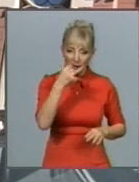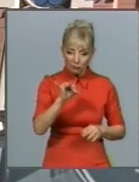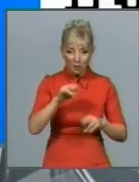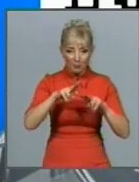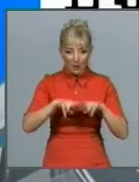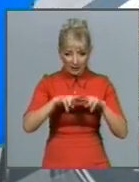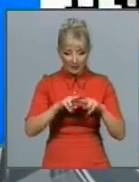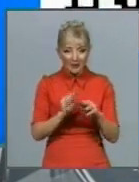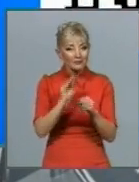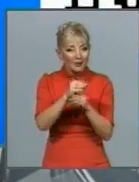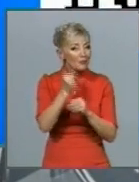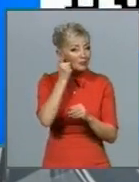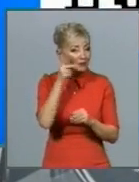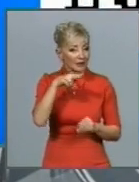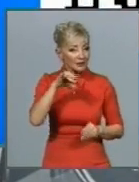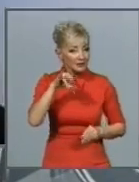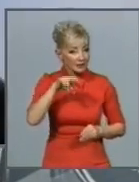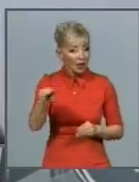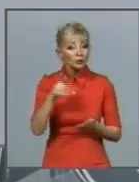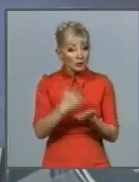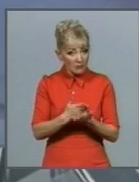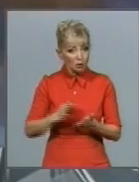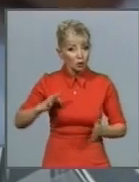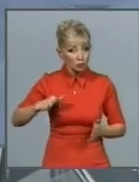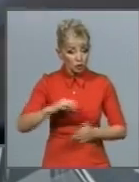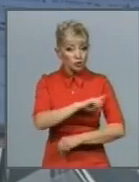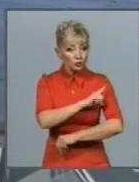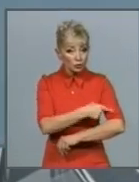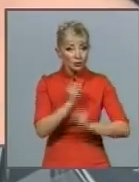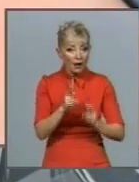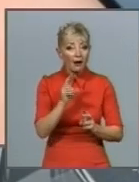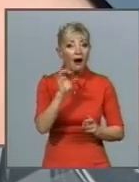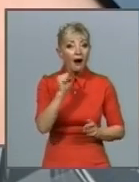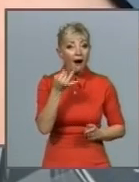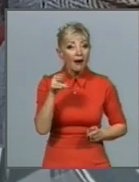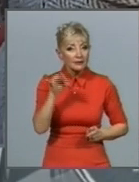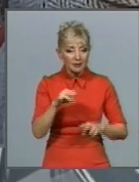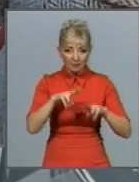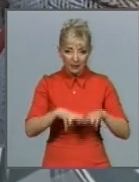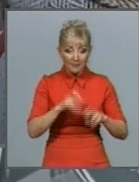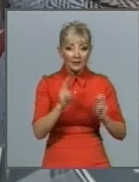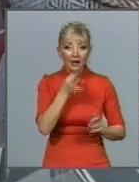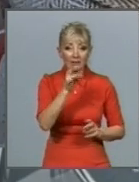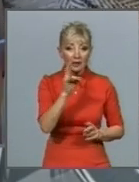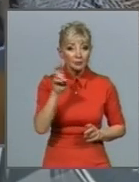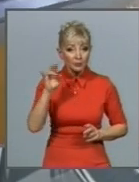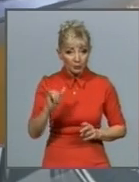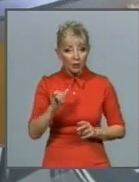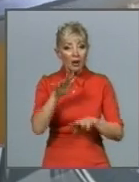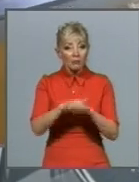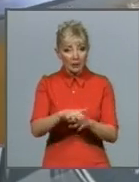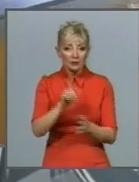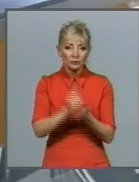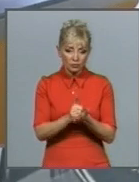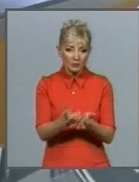додатку «Дія». Наразі він має таку ж юридичну силу, як і ID-паспорт. І як зазначають у НБУ, фінустанови зобов'язані приймати